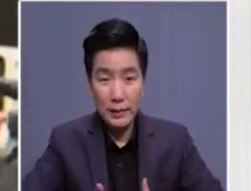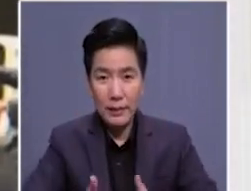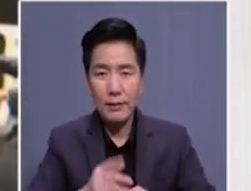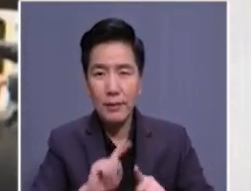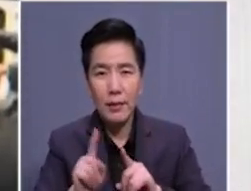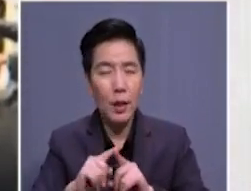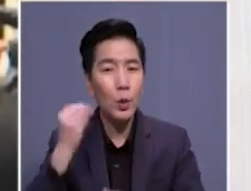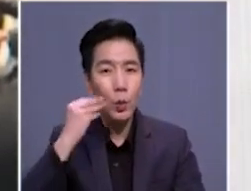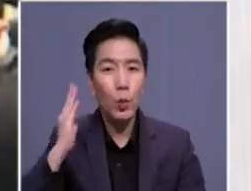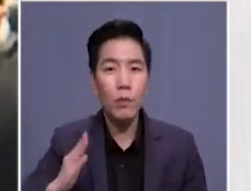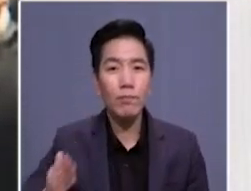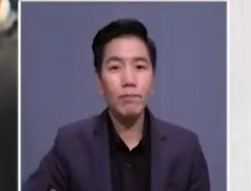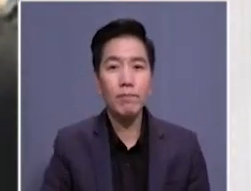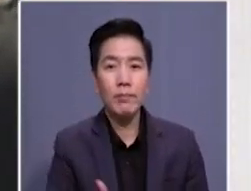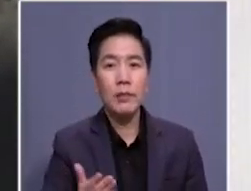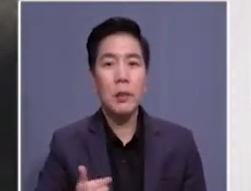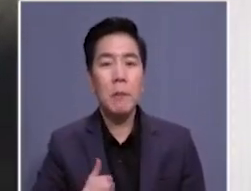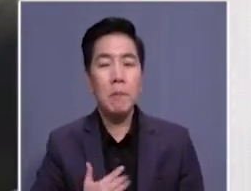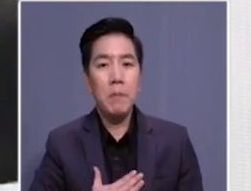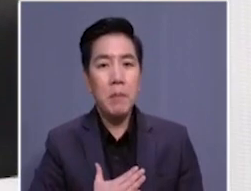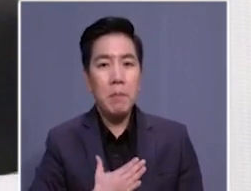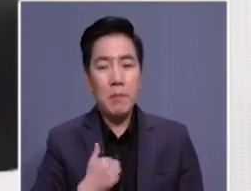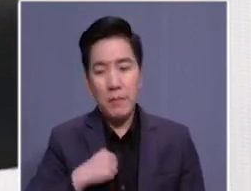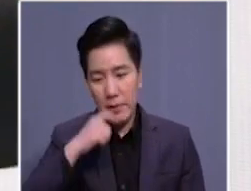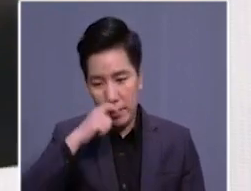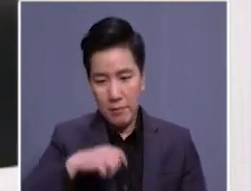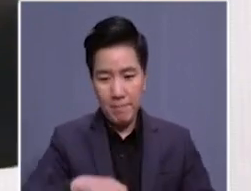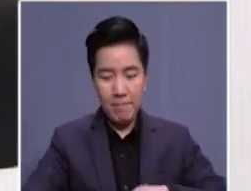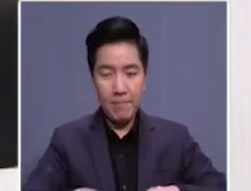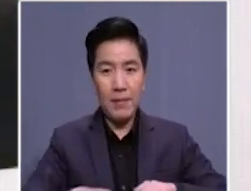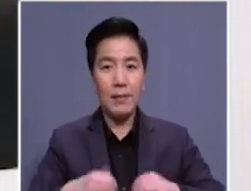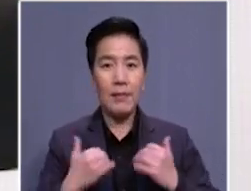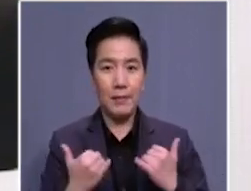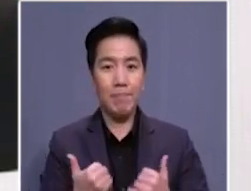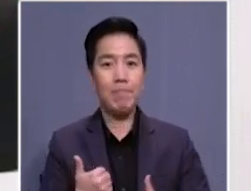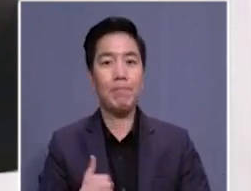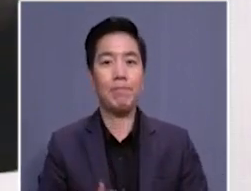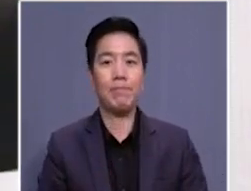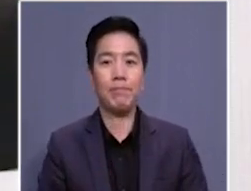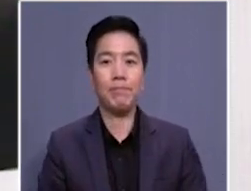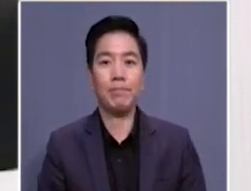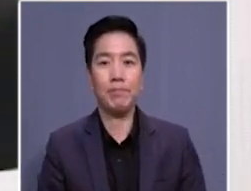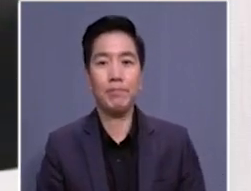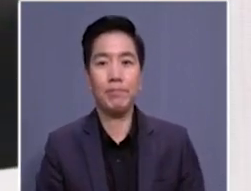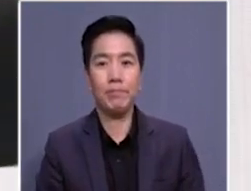ญก่อนพิธีทุกคนชื่นชมและประทับใจในการเป็นเจ้าภาพของพวกเราคนไทยทุกคนค่ะ